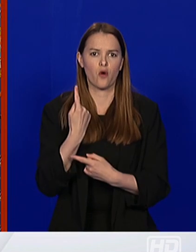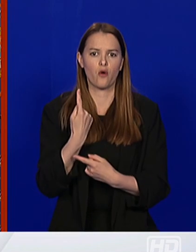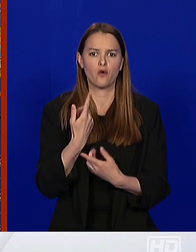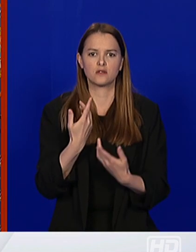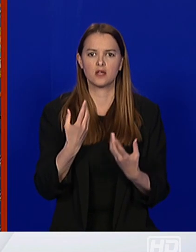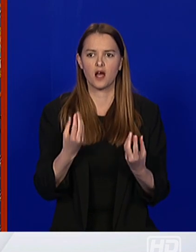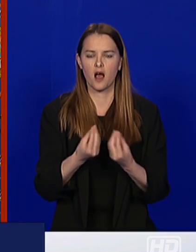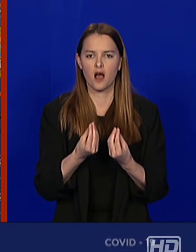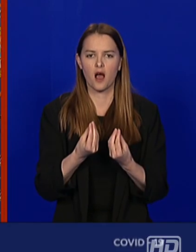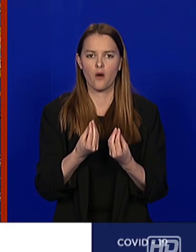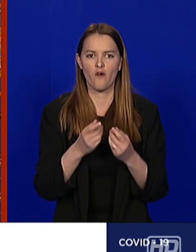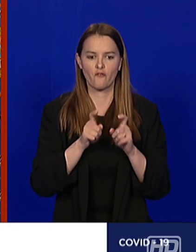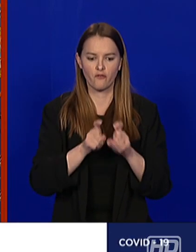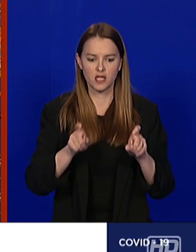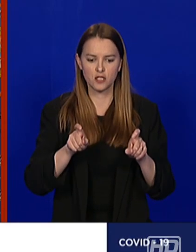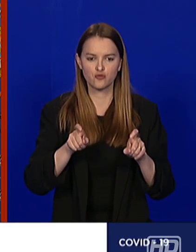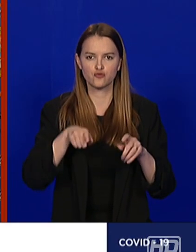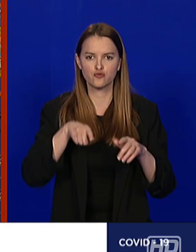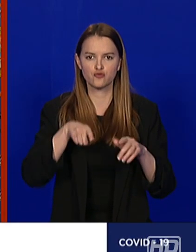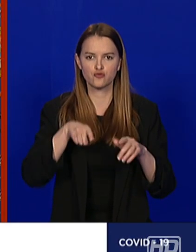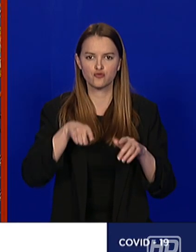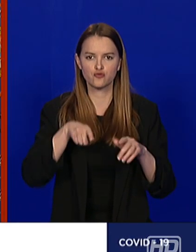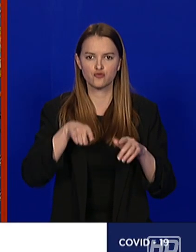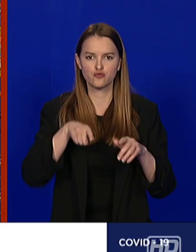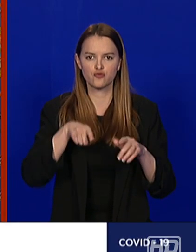proboj virusa u dom za starije